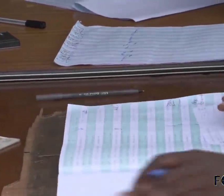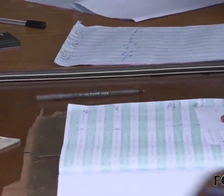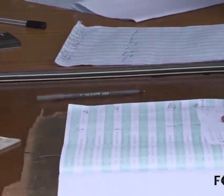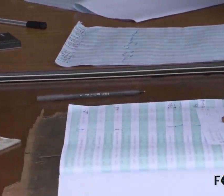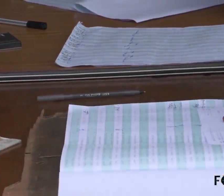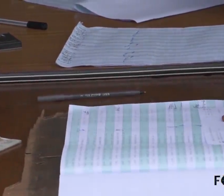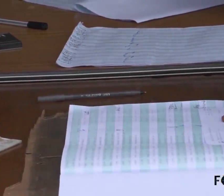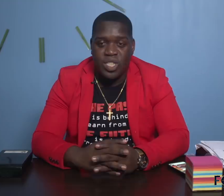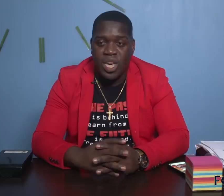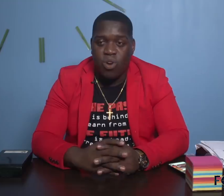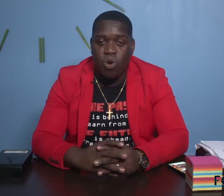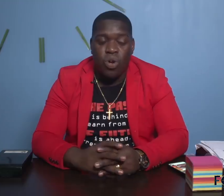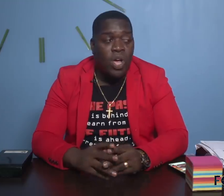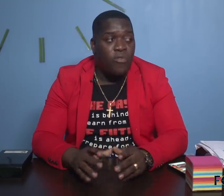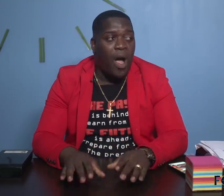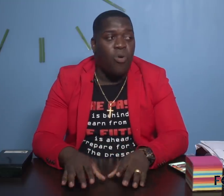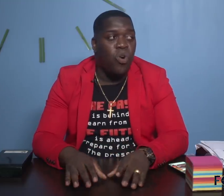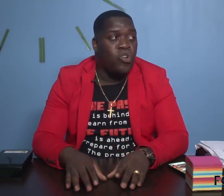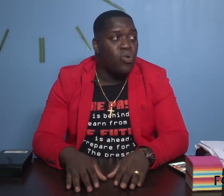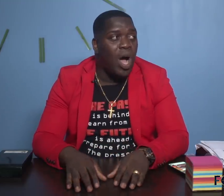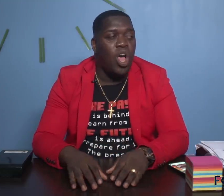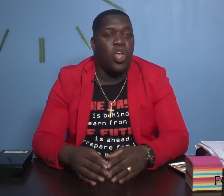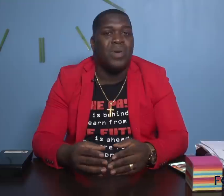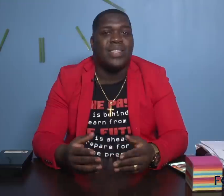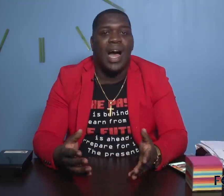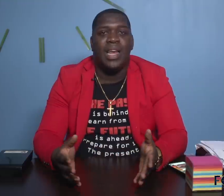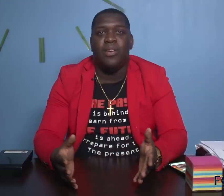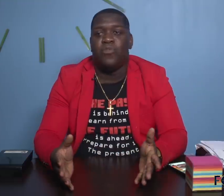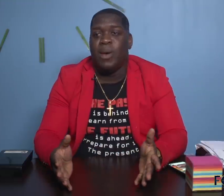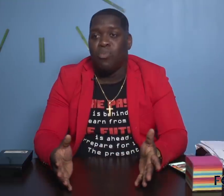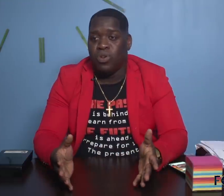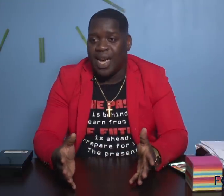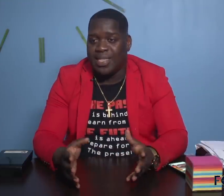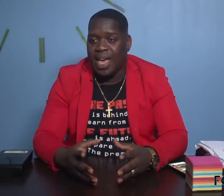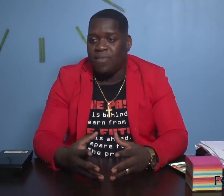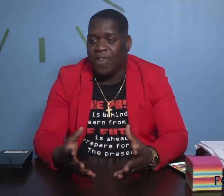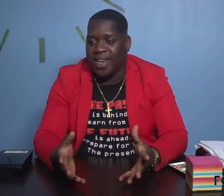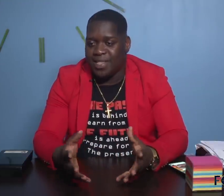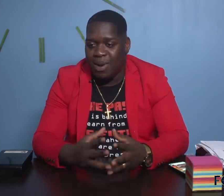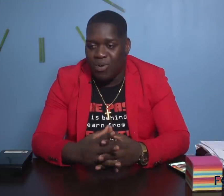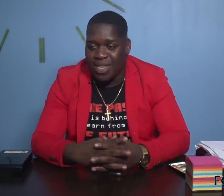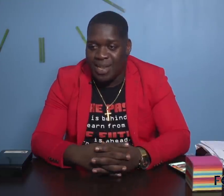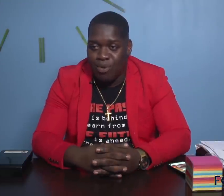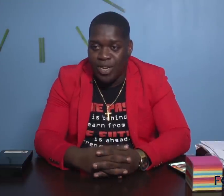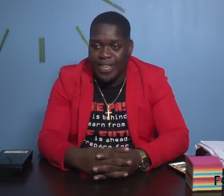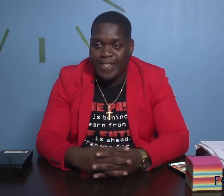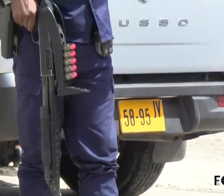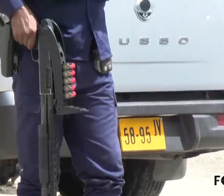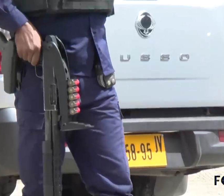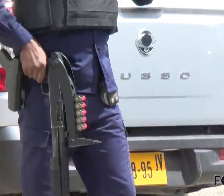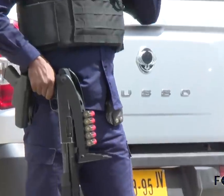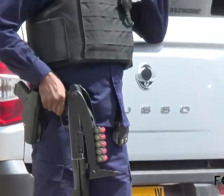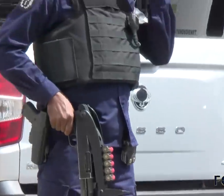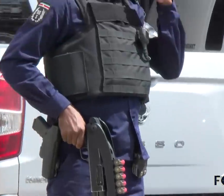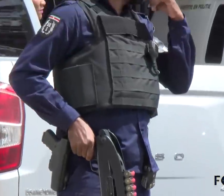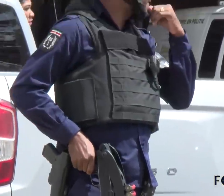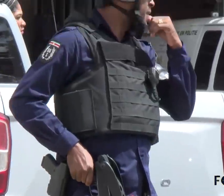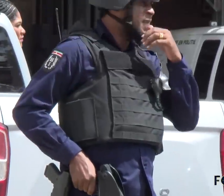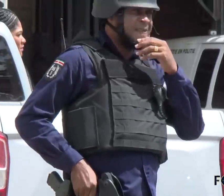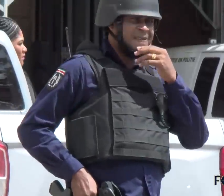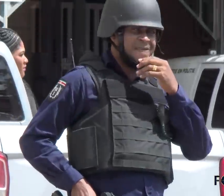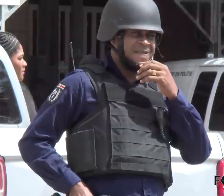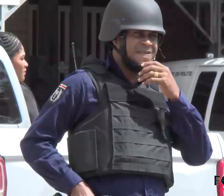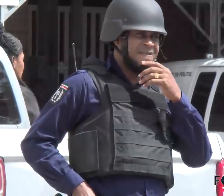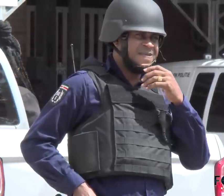de tramung sadena pasi ekong fa wodu a uitbetaling voor de mungdati en fadisma okisamoni. So en like